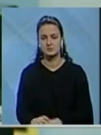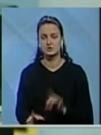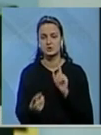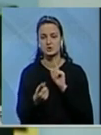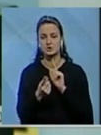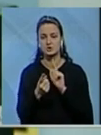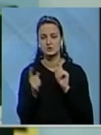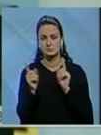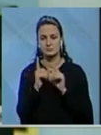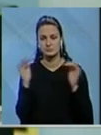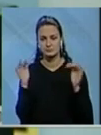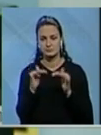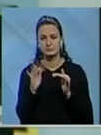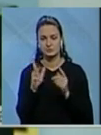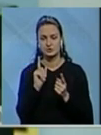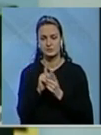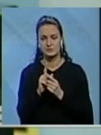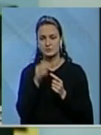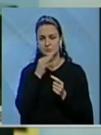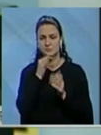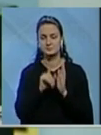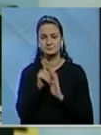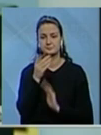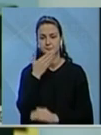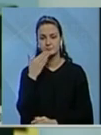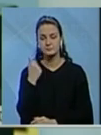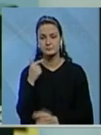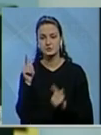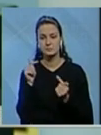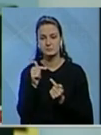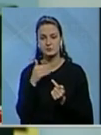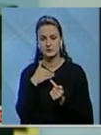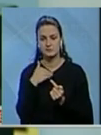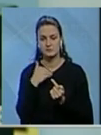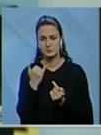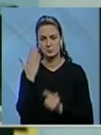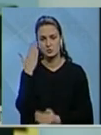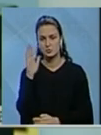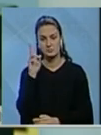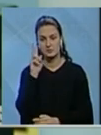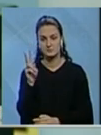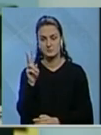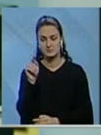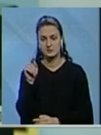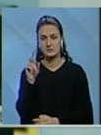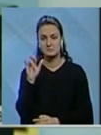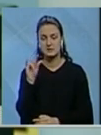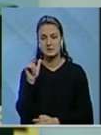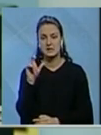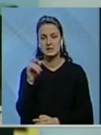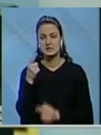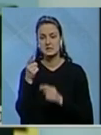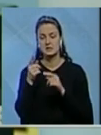შეხვედრა, როგორც გვა გითხარით, ჯერჯერობით არ დაწყებულა და შესაბამისად ჩვენთვის ამდრომდე არის უცნობი, დაესწრება თუ არა ამ შეხვედრას ბიძინა გეგიძის